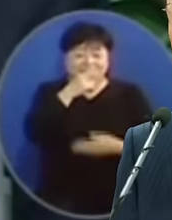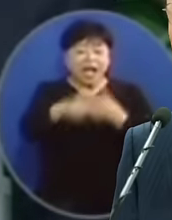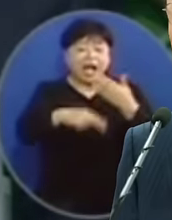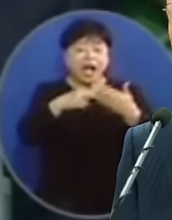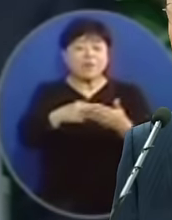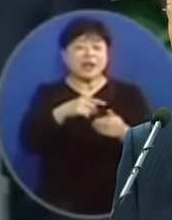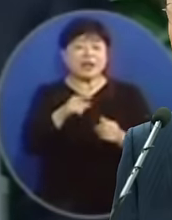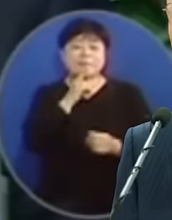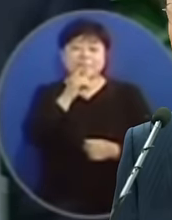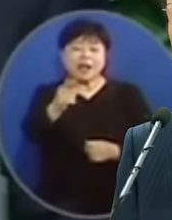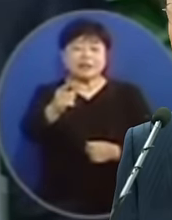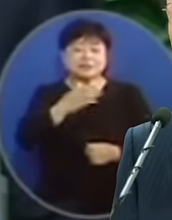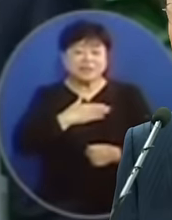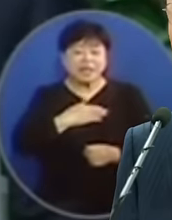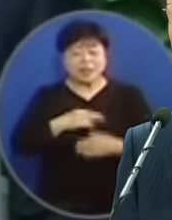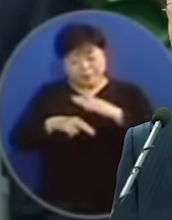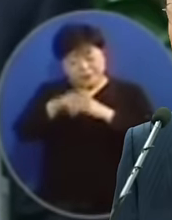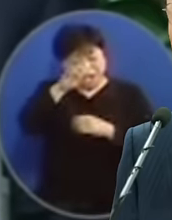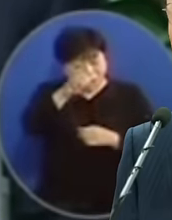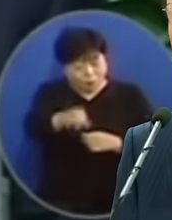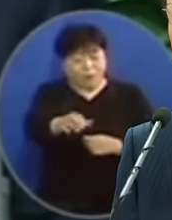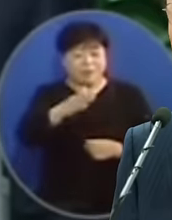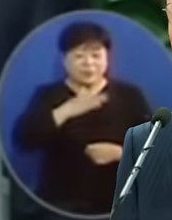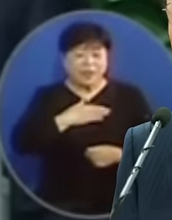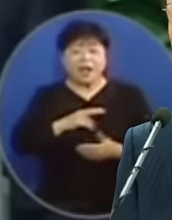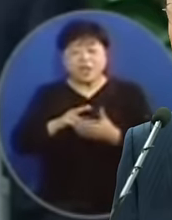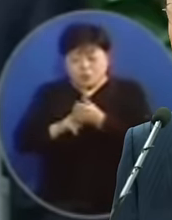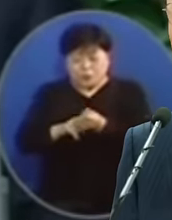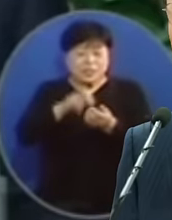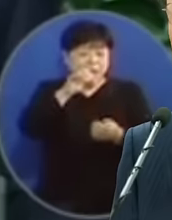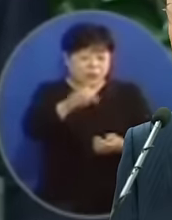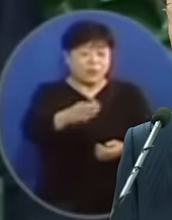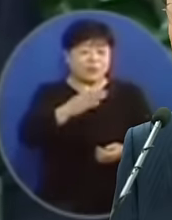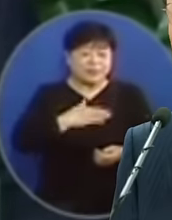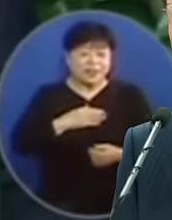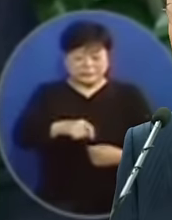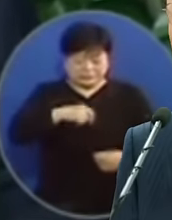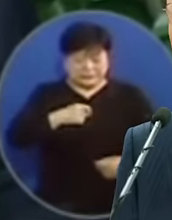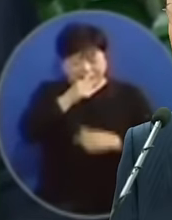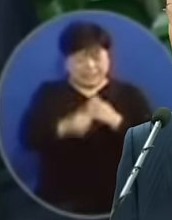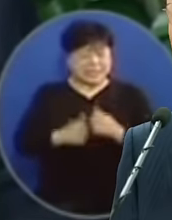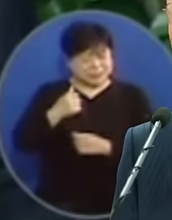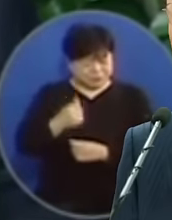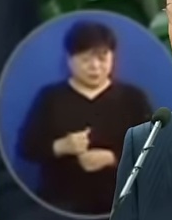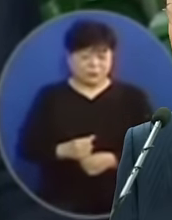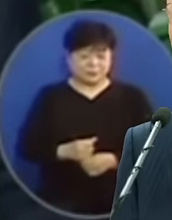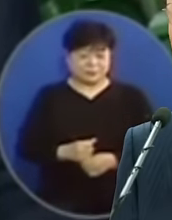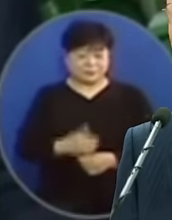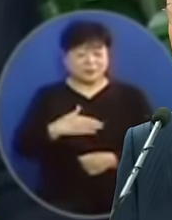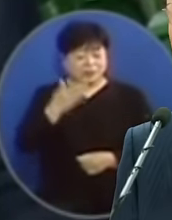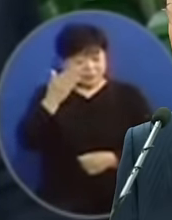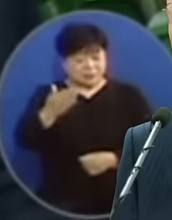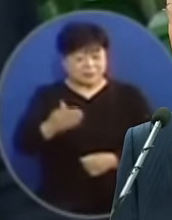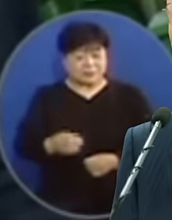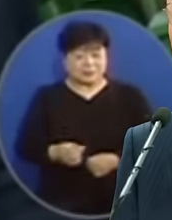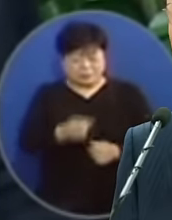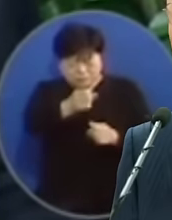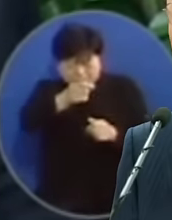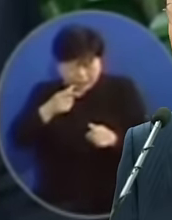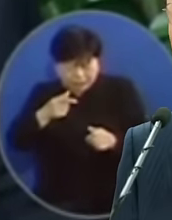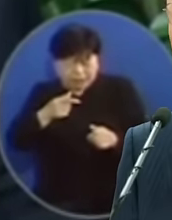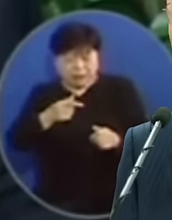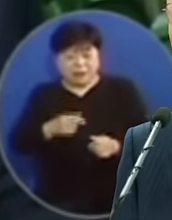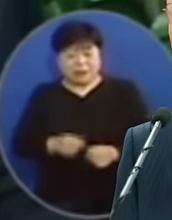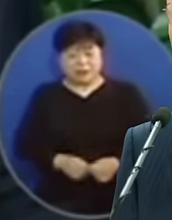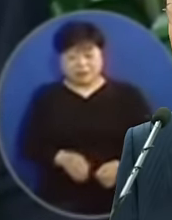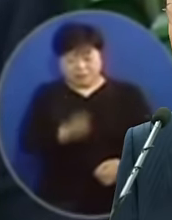야훼를 가리켜 말하기를 저는 나의 피란처요 나의 요새요 나의 의리한 하나님이 하리니 이는 제가 너를 세상권의 올무에서와